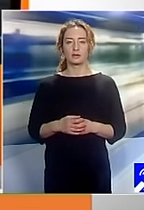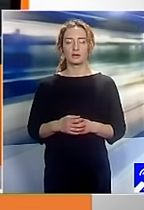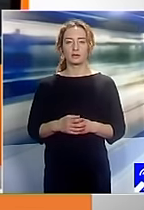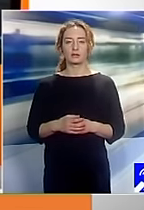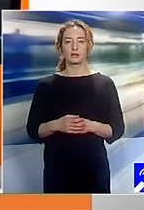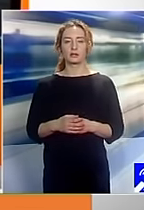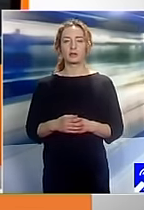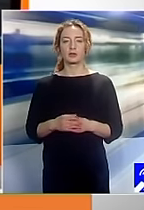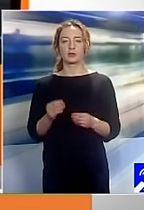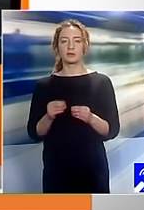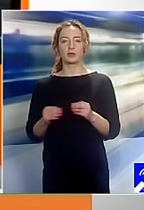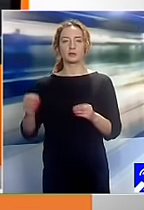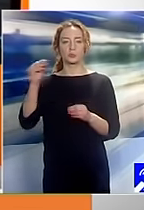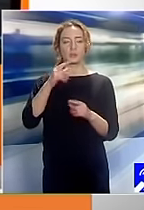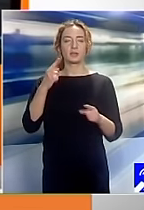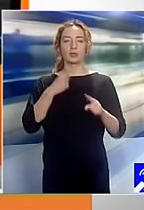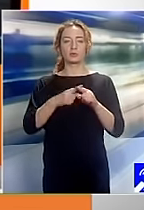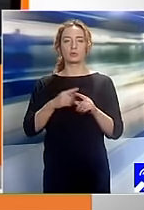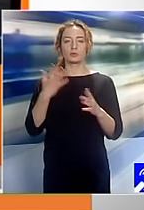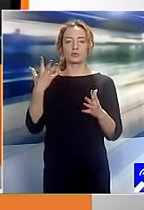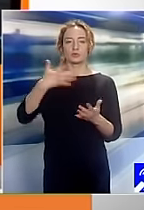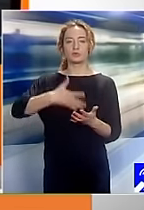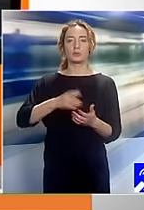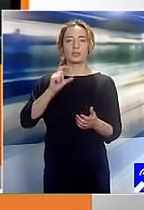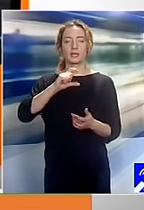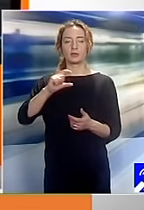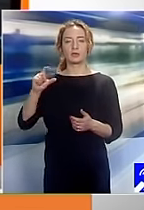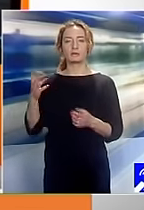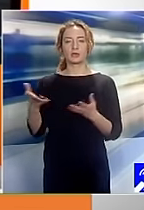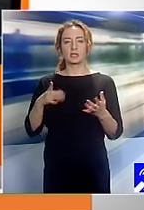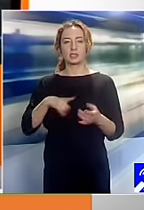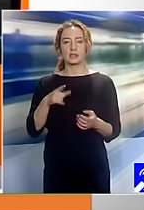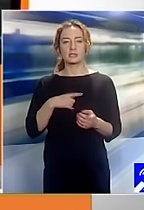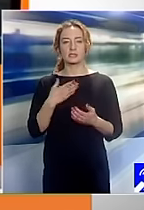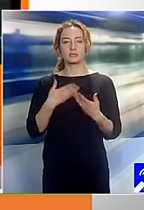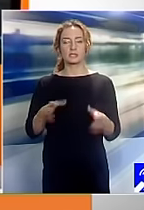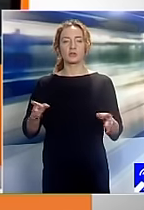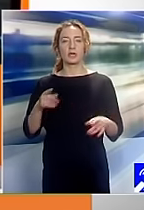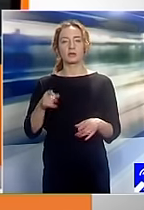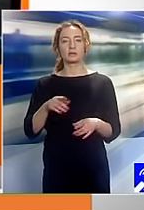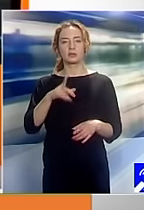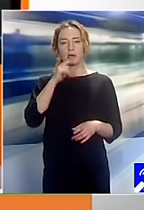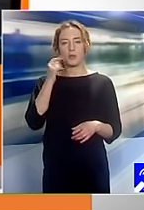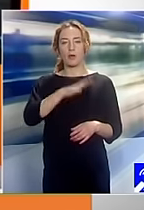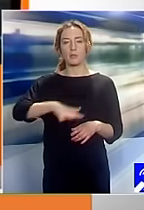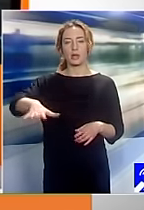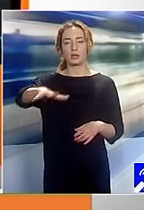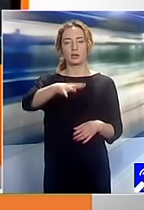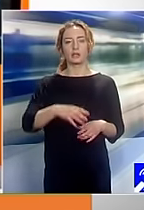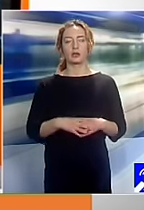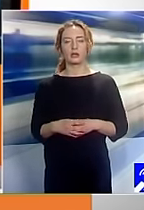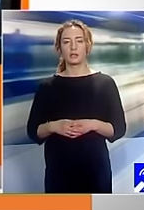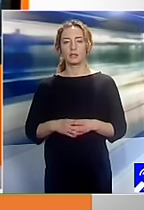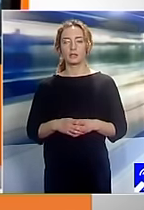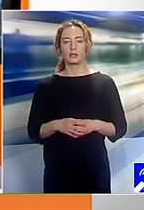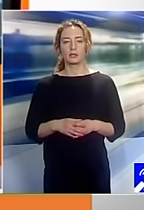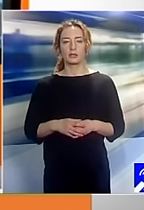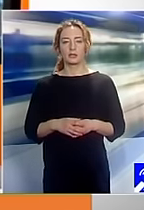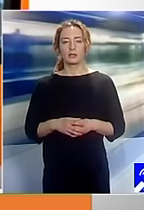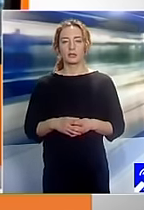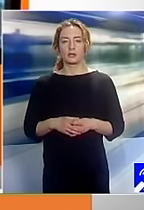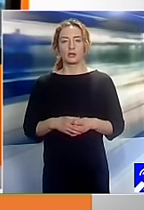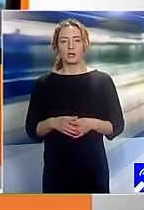s-a suplimentat cu 5.000 de doze care sunt deja în populație, pentru că rețeaua de medicini de familie, ca de obicei,